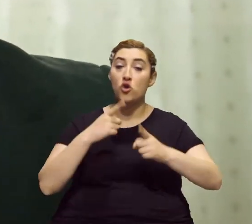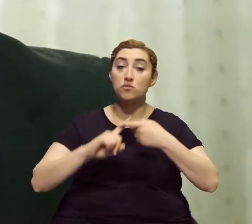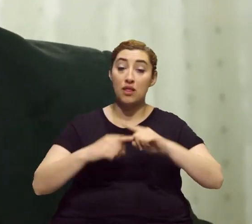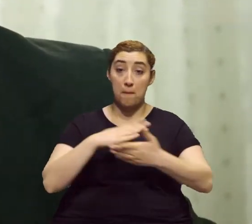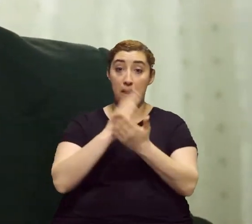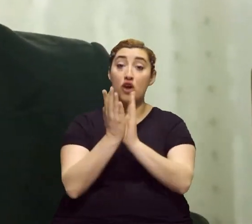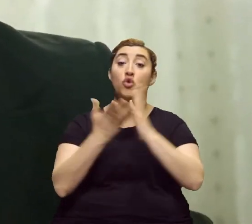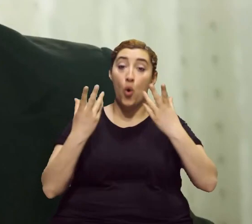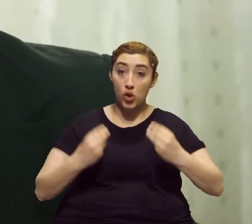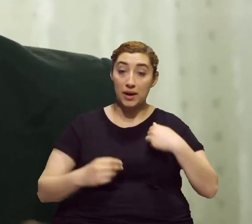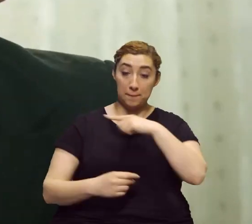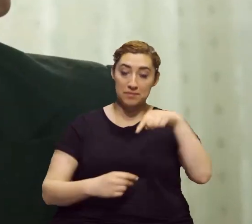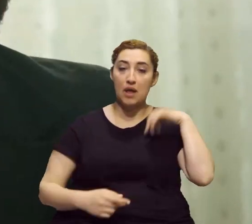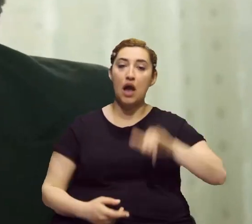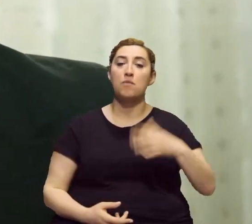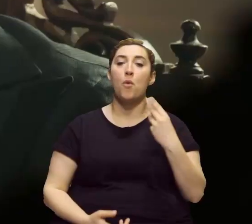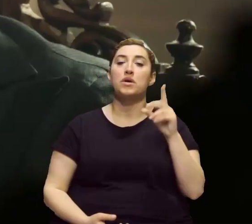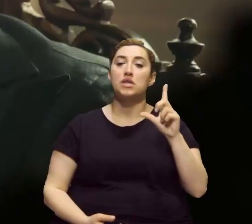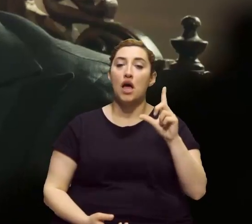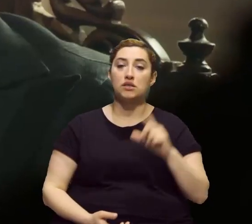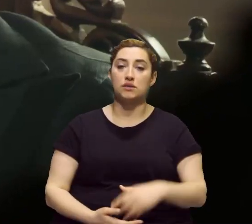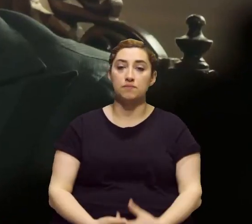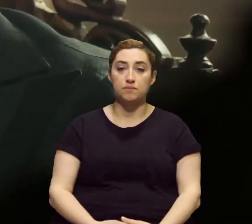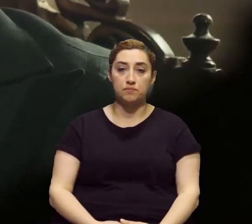Osmanlı parçalanırken bizim de hakkımız olmalı.